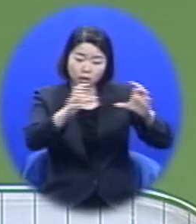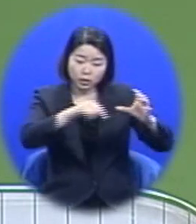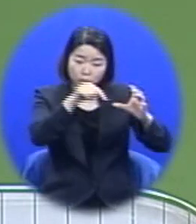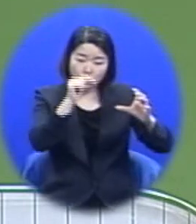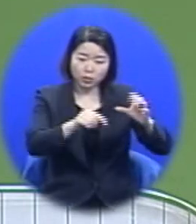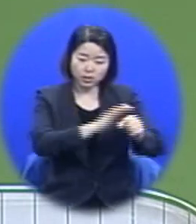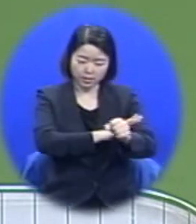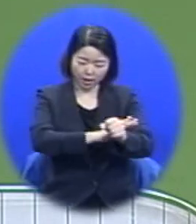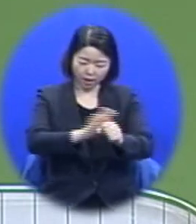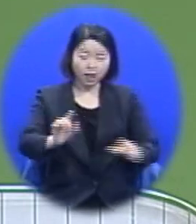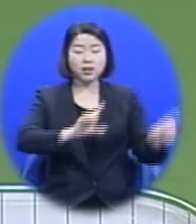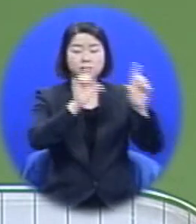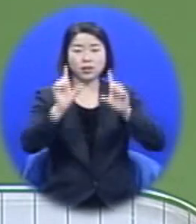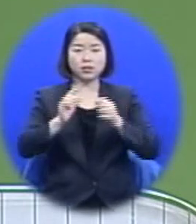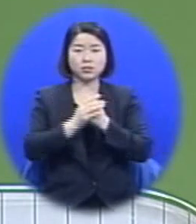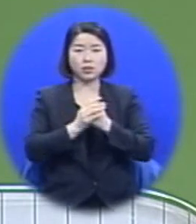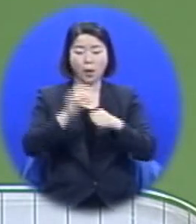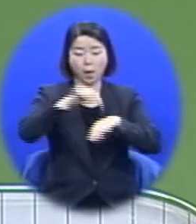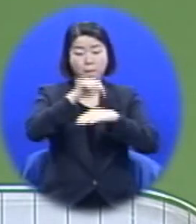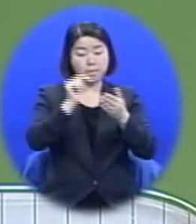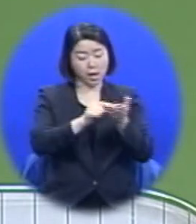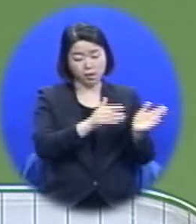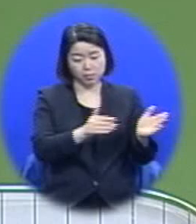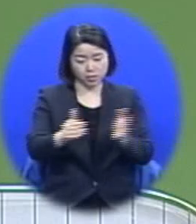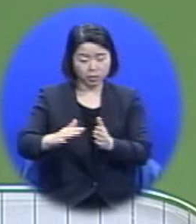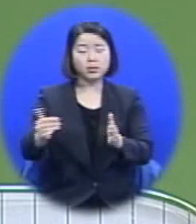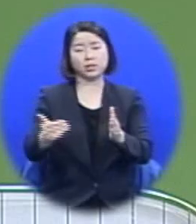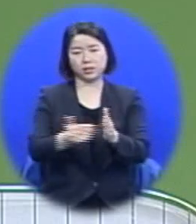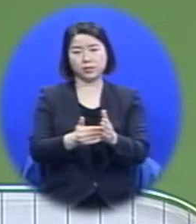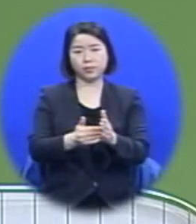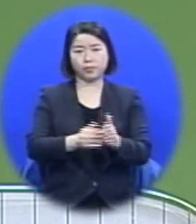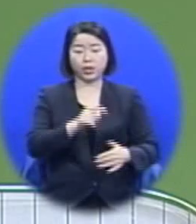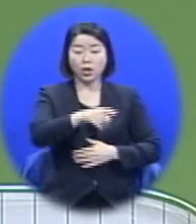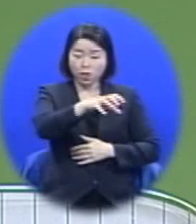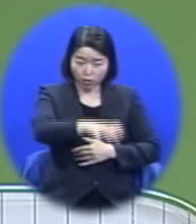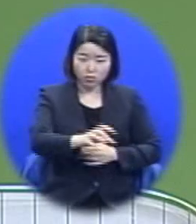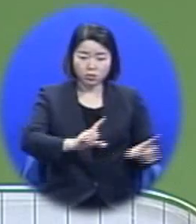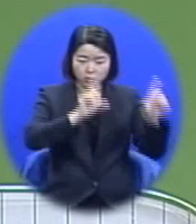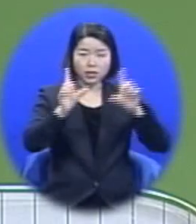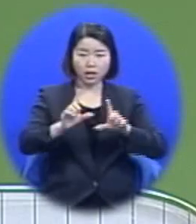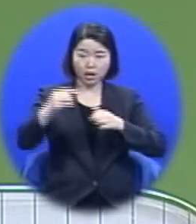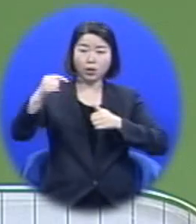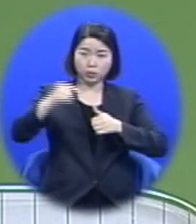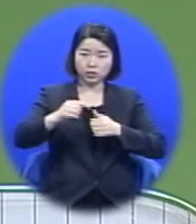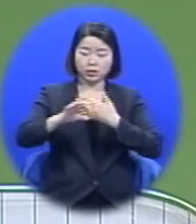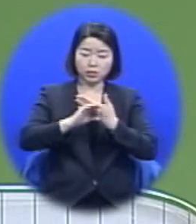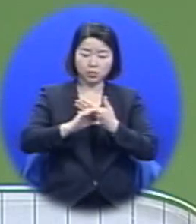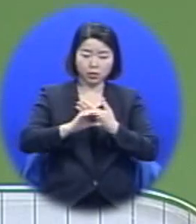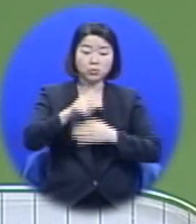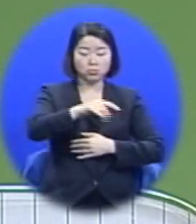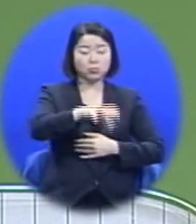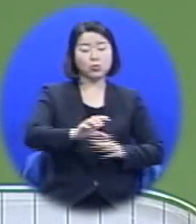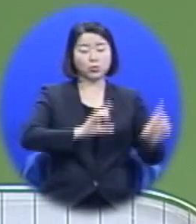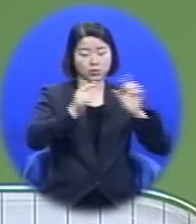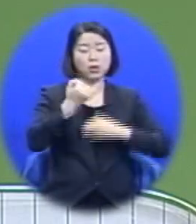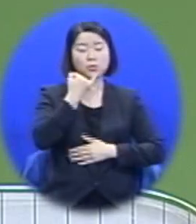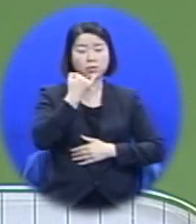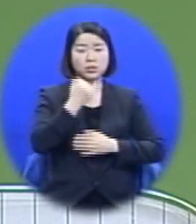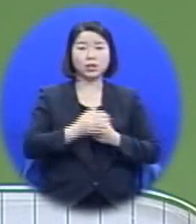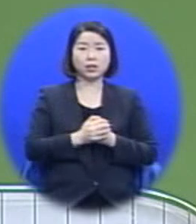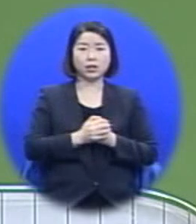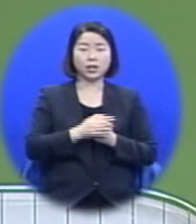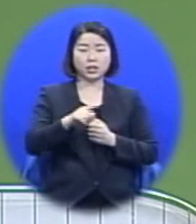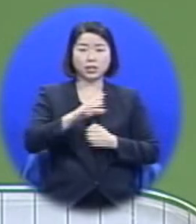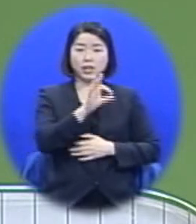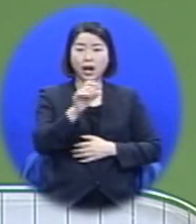살았어 마음 정리가 되었어요 여기서 살라고 하시면 여기서 사는 거지 뭐 그